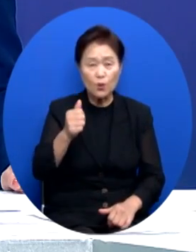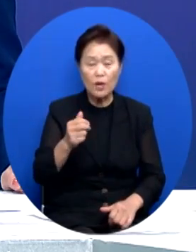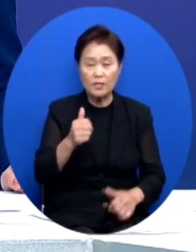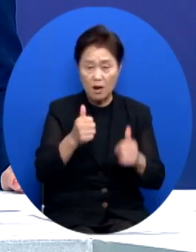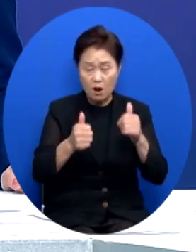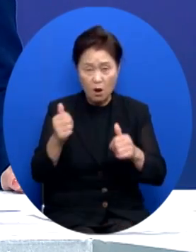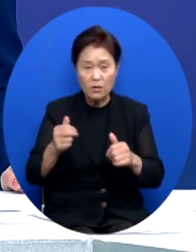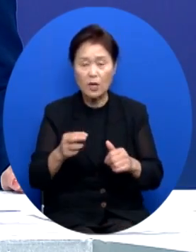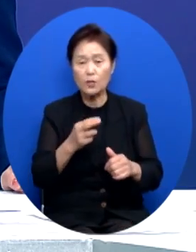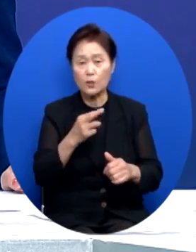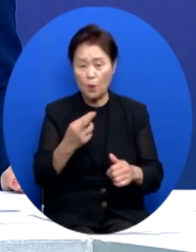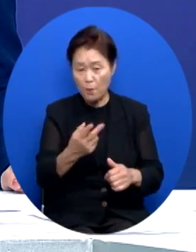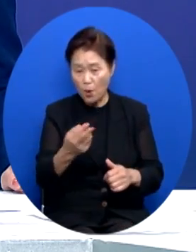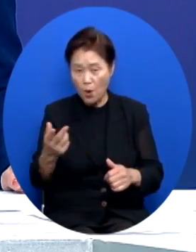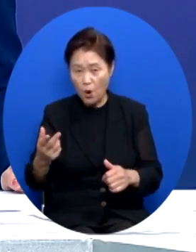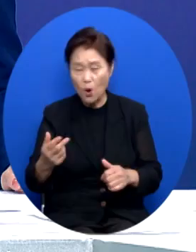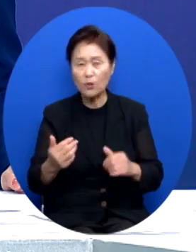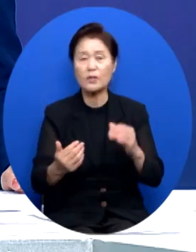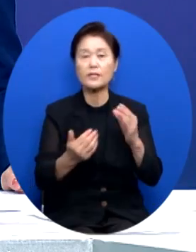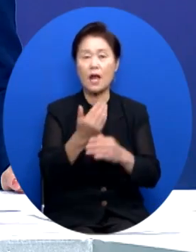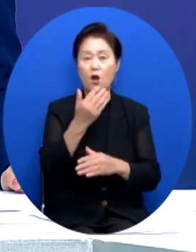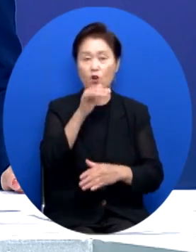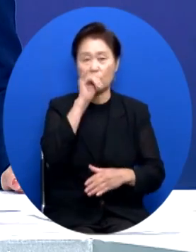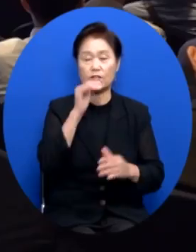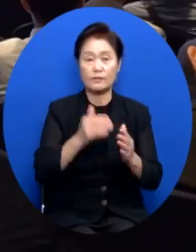사태가 발생했습니다. 이가영 기자입니다.